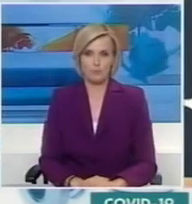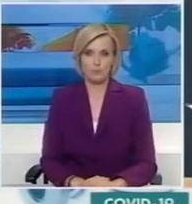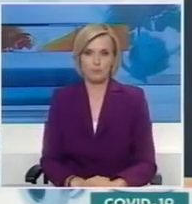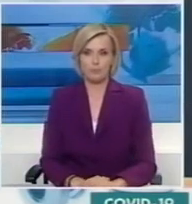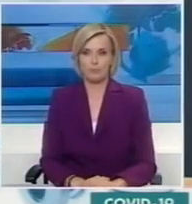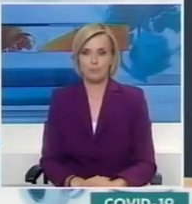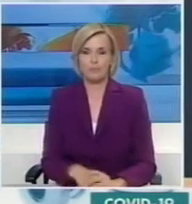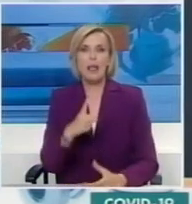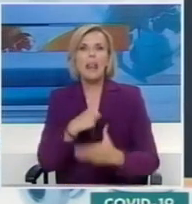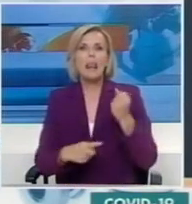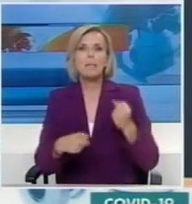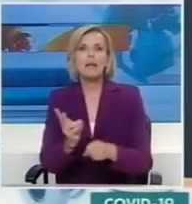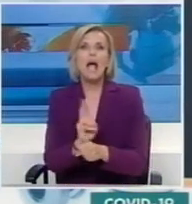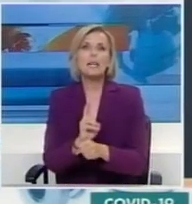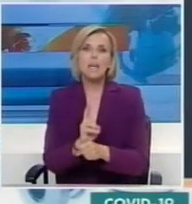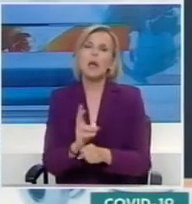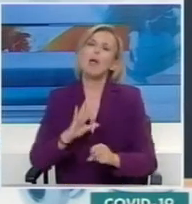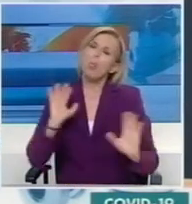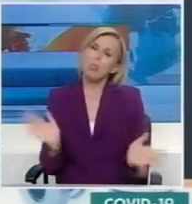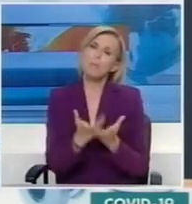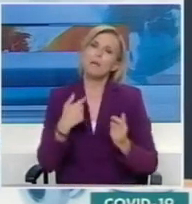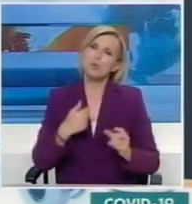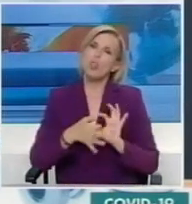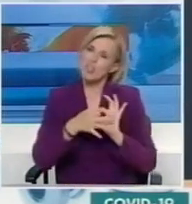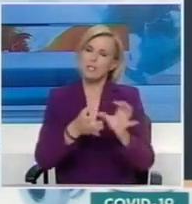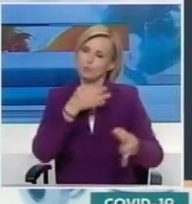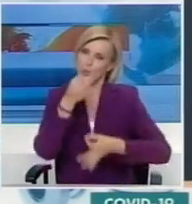Λείπουν τα μισά μου. Δεν πειράζει, θα συνεχίσω έτσι.